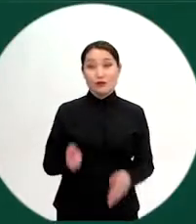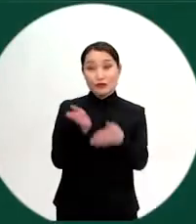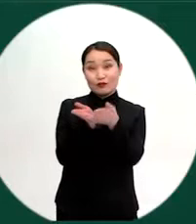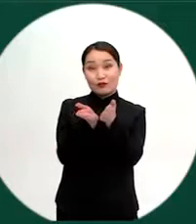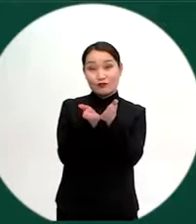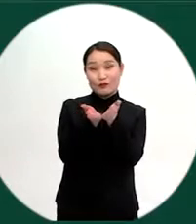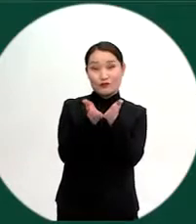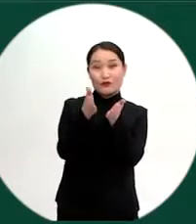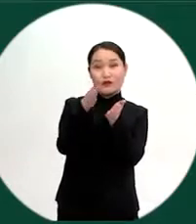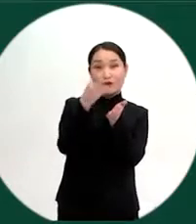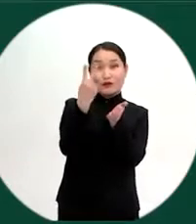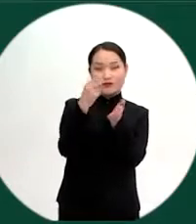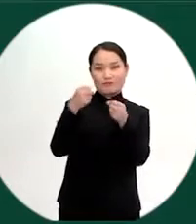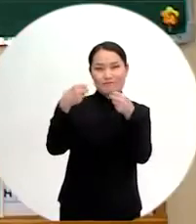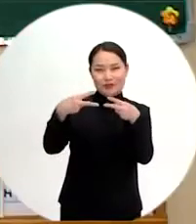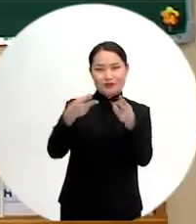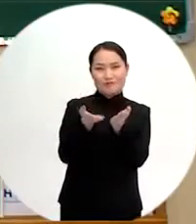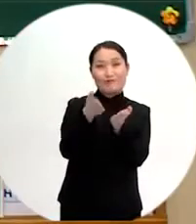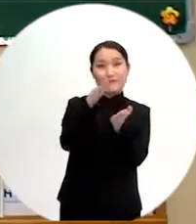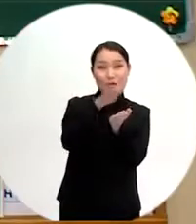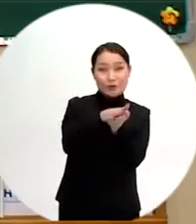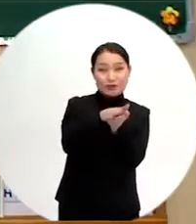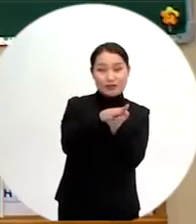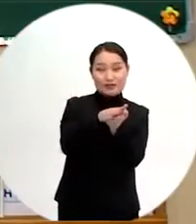хөндлөнгөөр нь 2 тэнцүү хэсэгт нуглая.